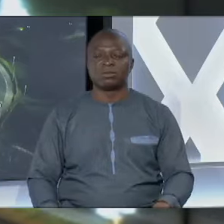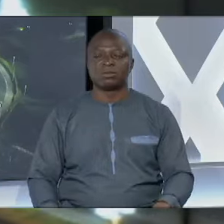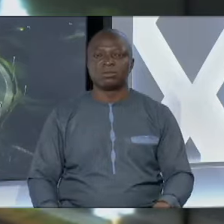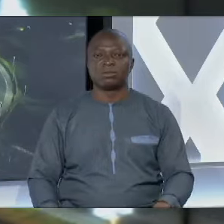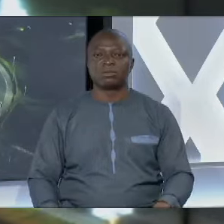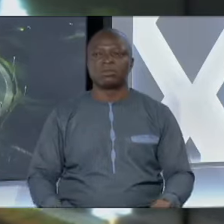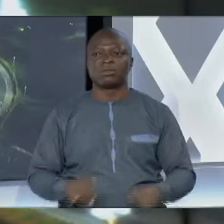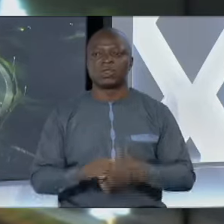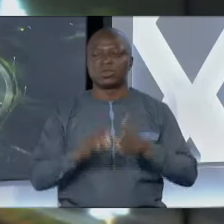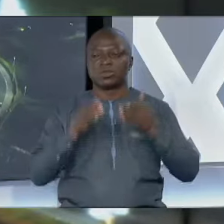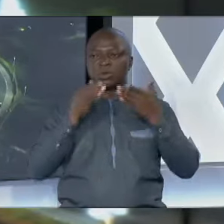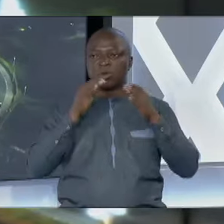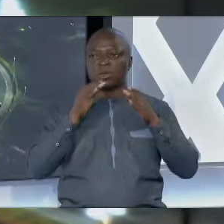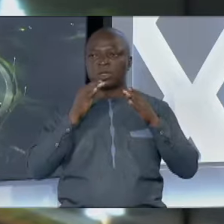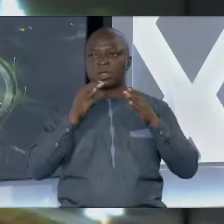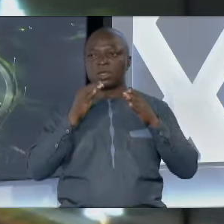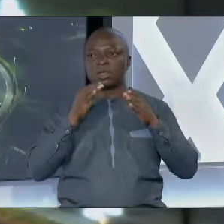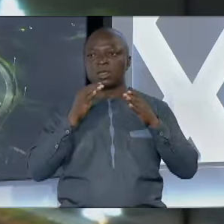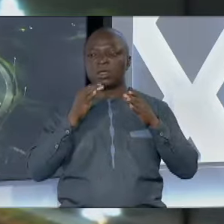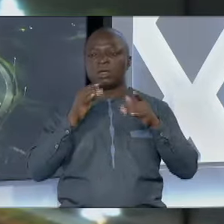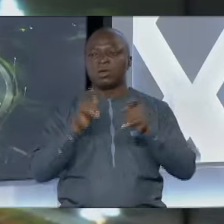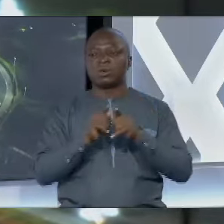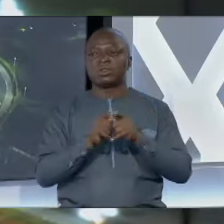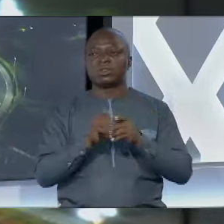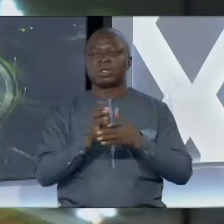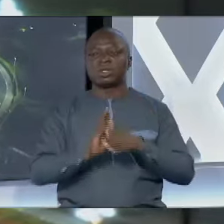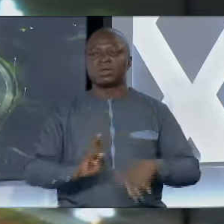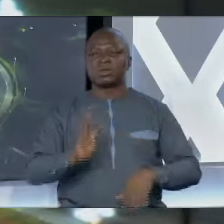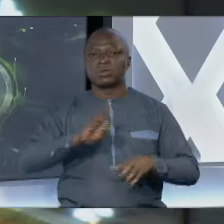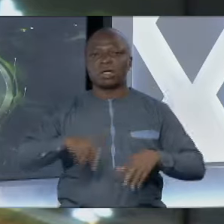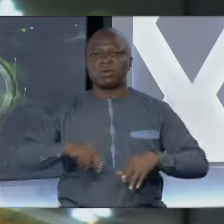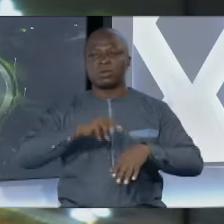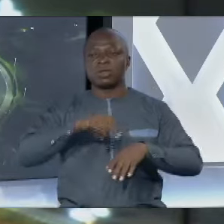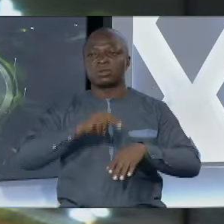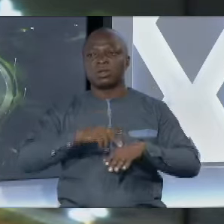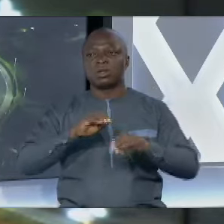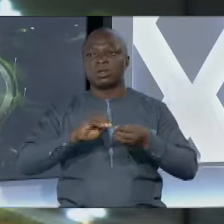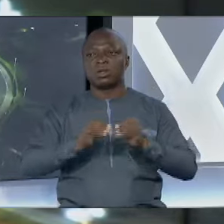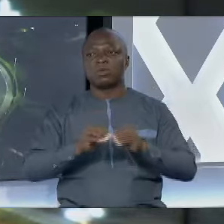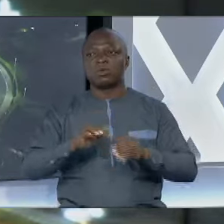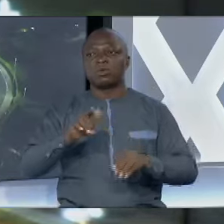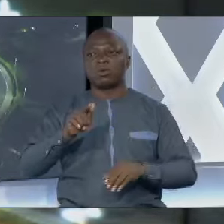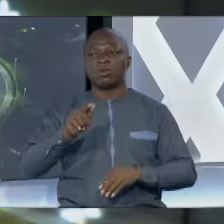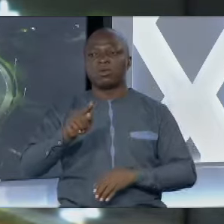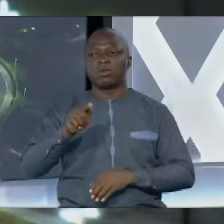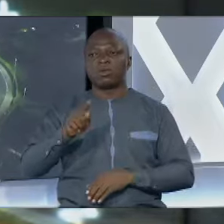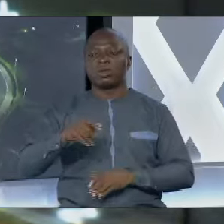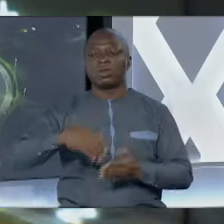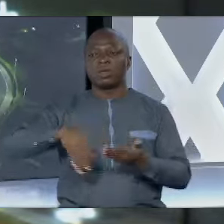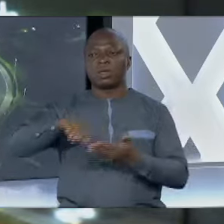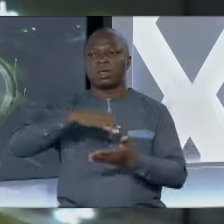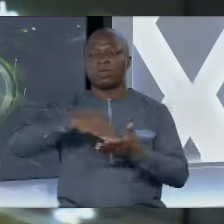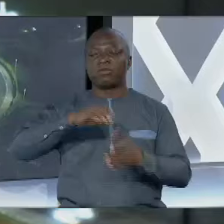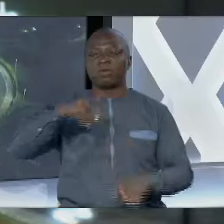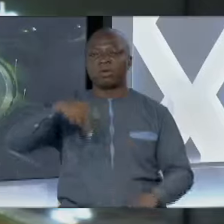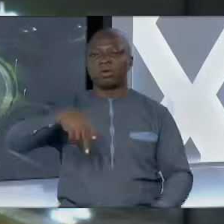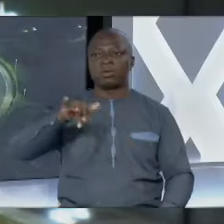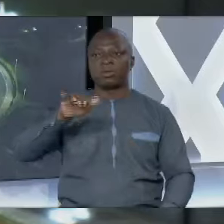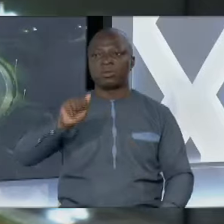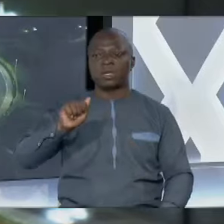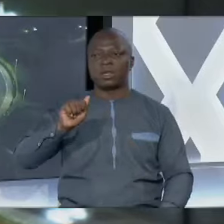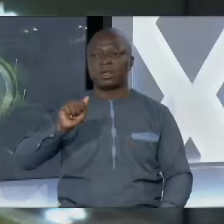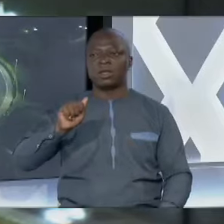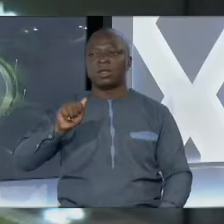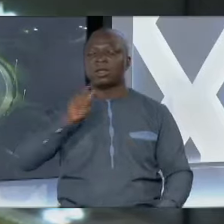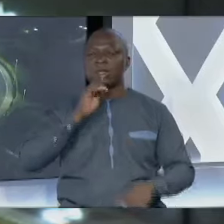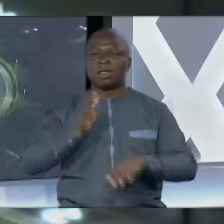Ce communiqué à l'endroit donc des usagers de la route nationale numéro 21 Carrefour Pia Sarakawa Kantin.